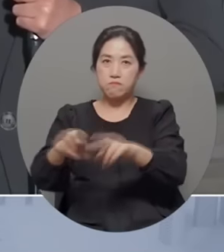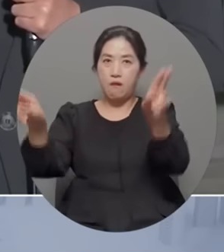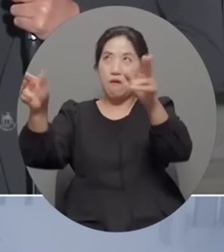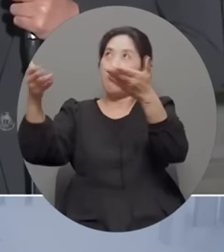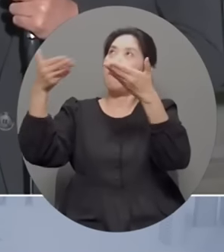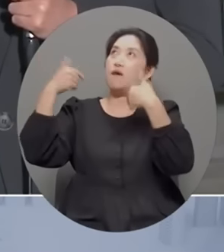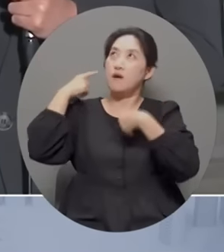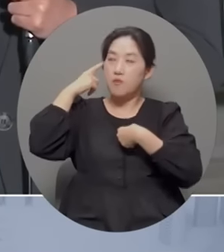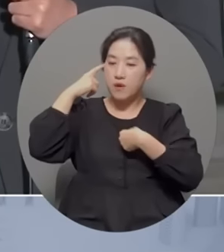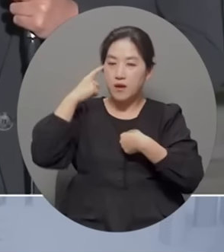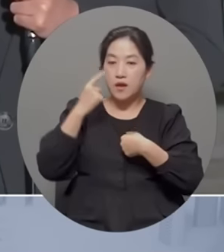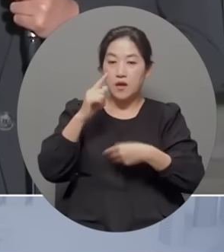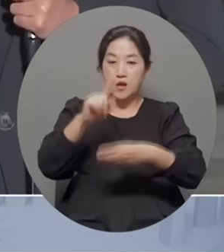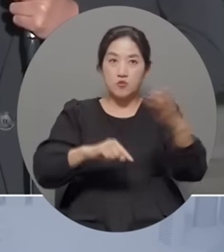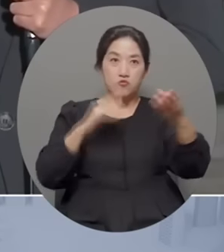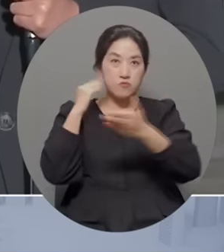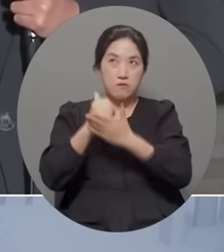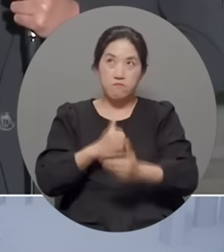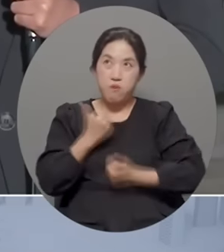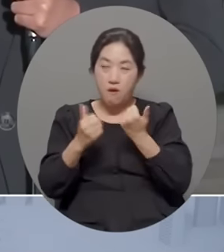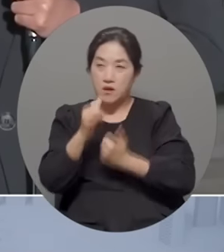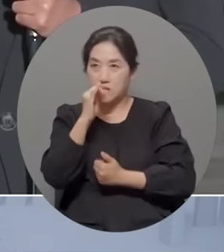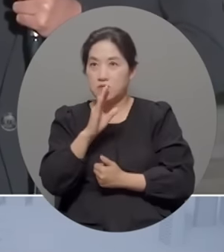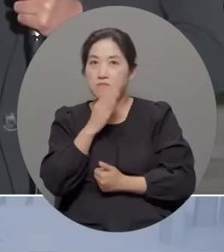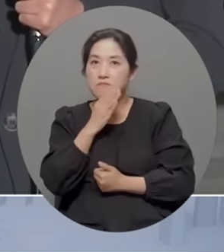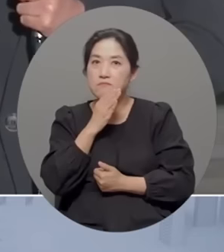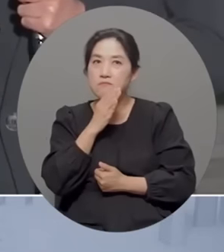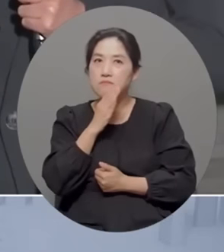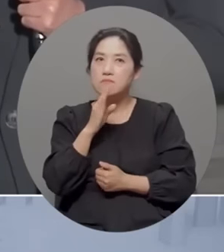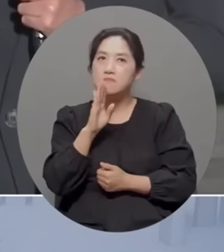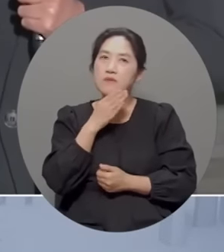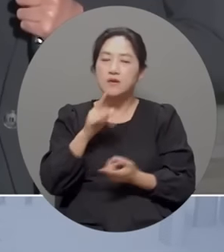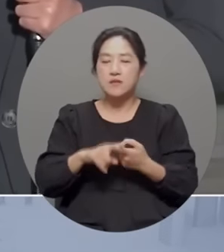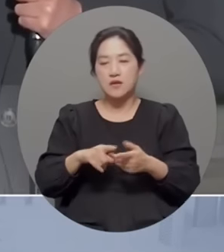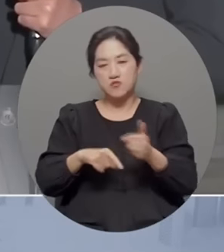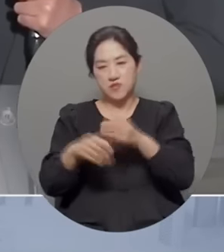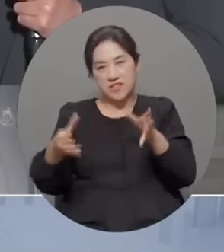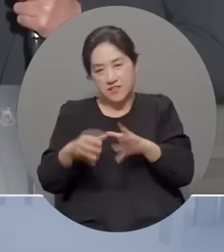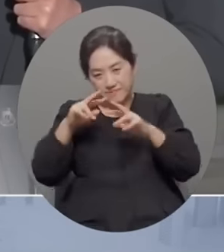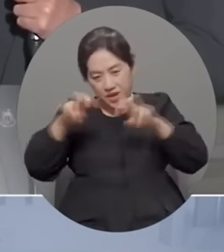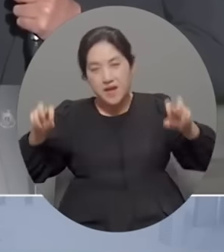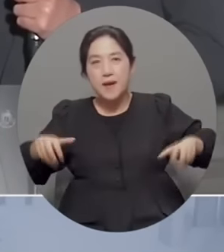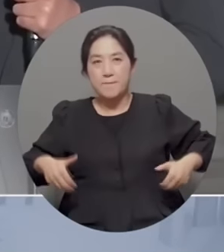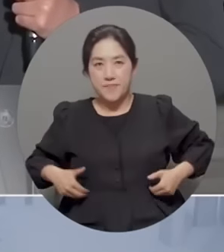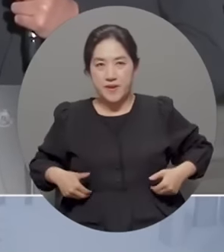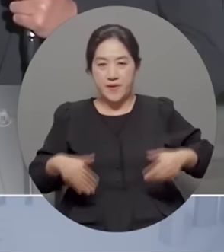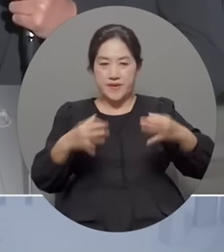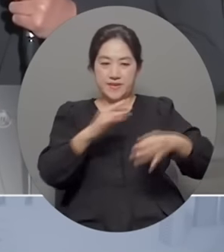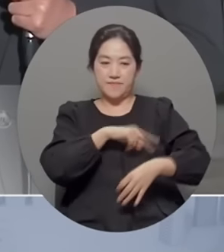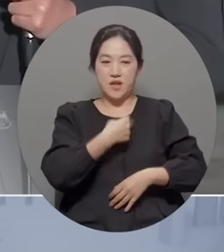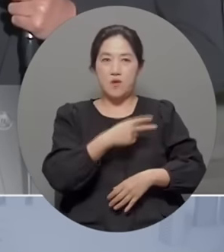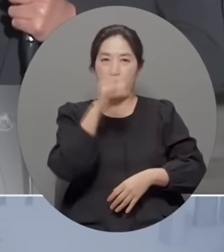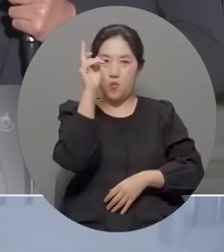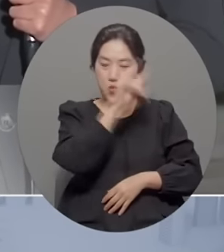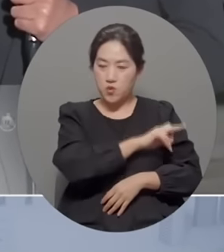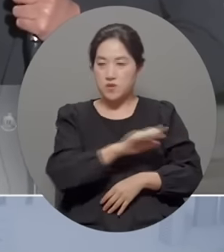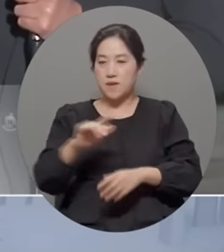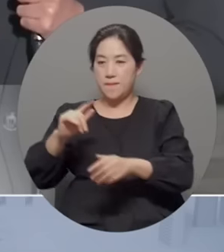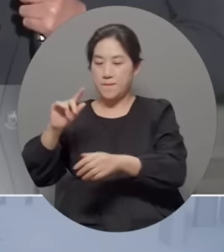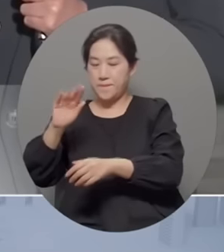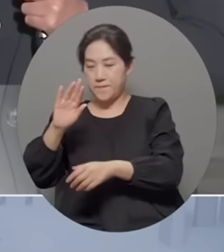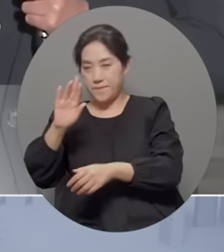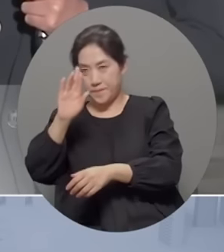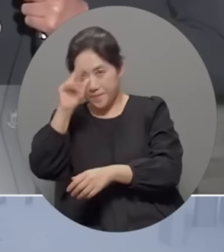대통령의 경로가 있었는지가 수사팀이 규명해야 할 부분입니다. 김 사령관은 오전, 박 대령은 오후에 공수처에